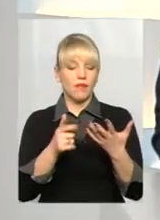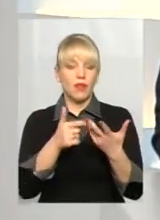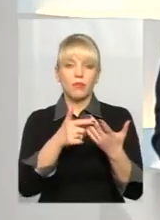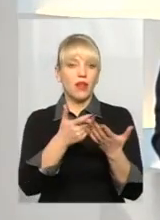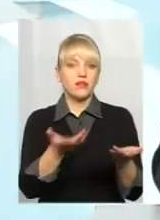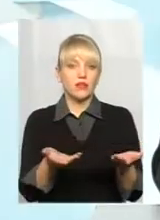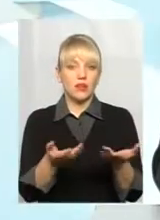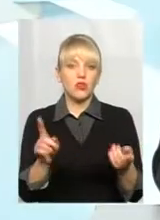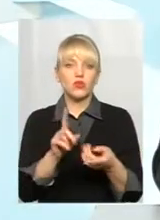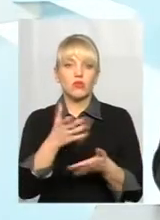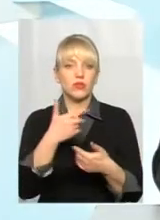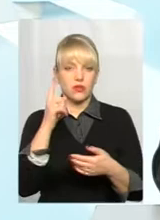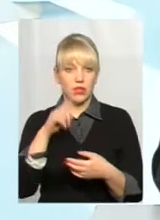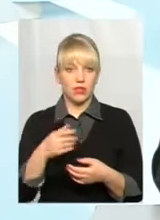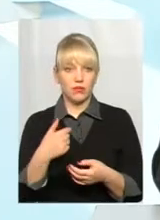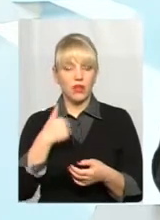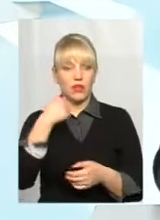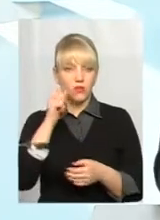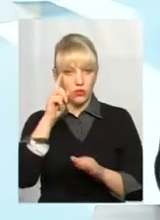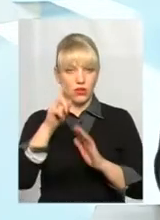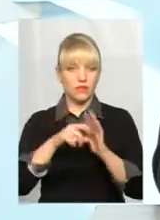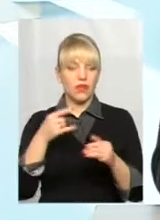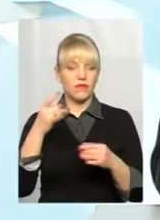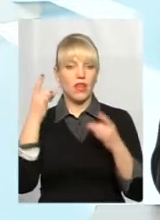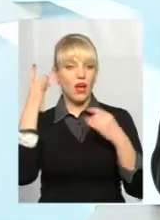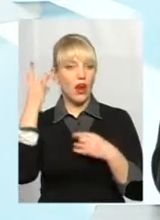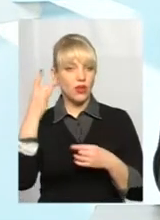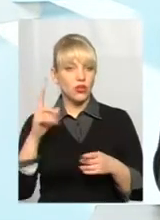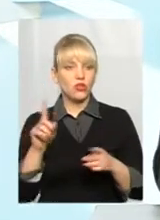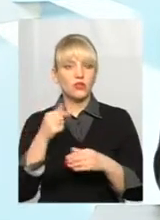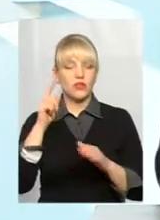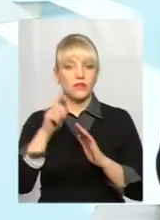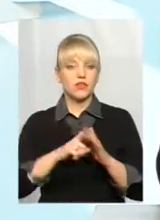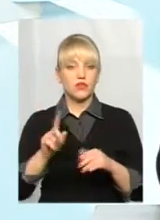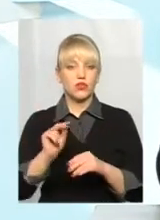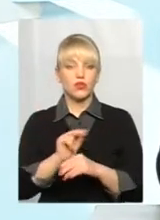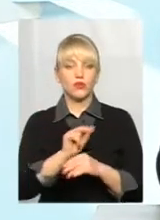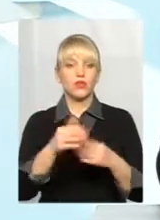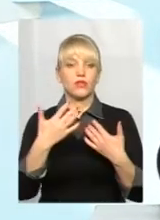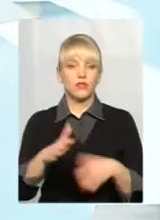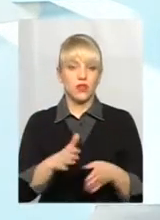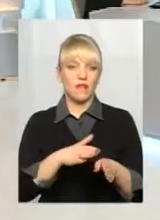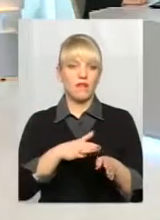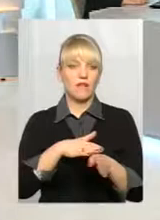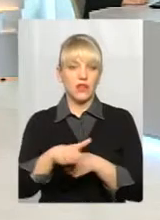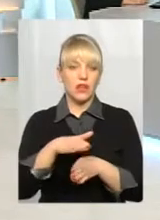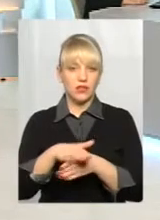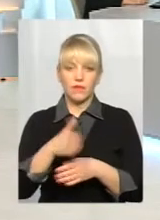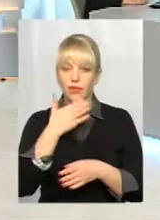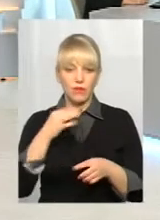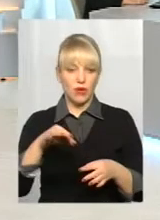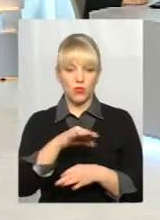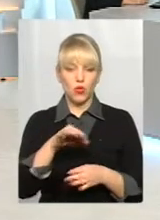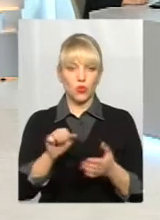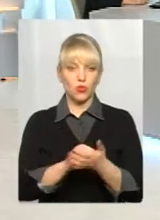вчора взнав на радіоефірі? Я взнав, що ремонтні роботи вже ведуться. Тобто нема проєктної документації, нема